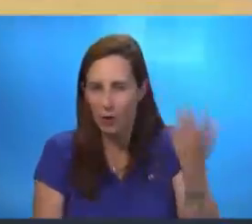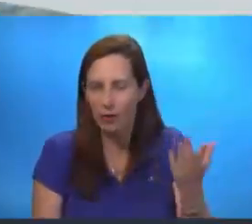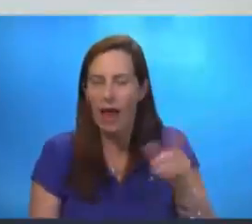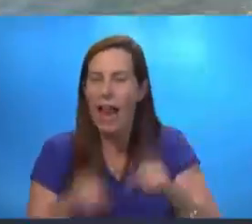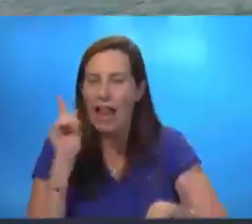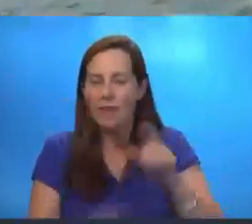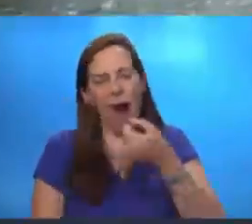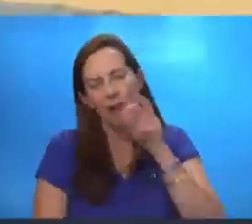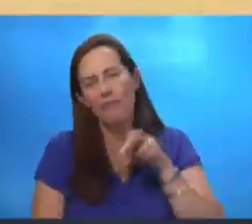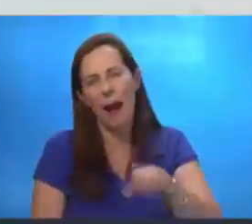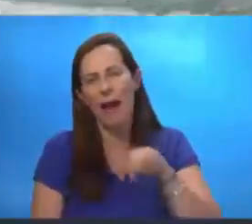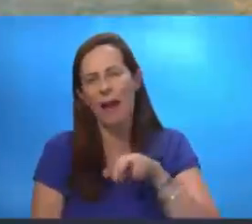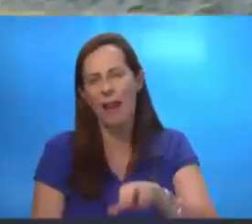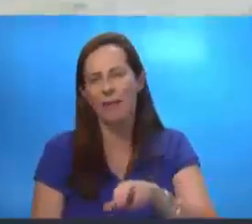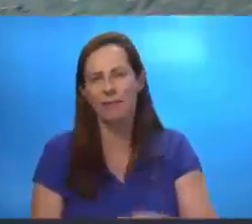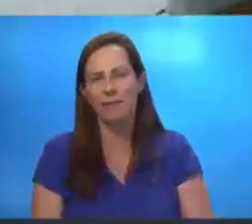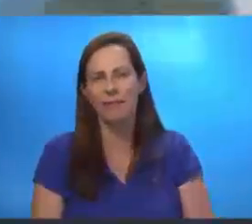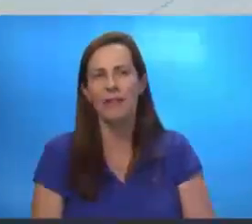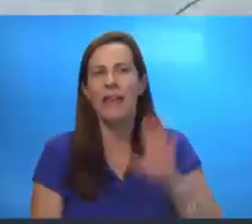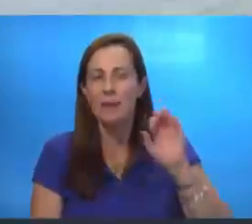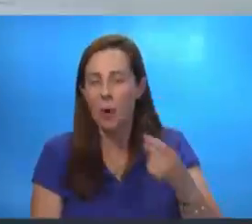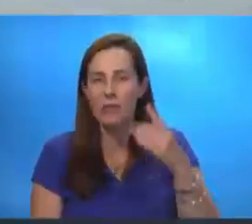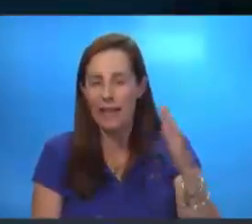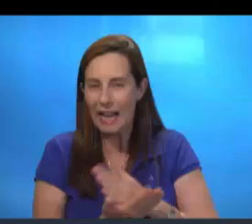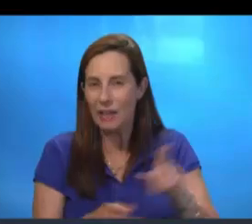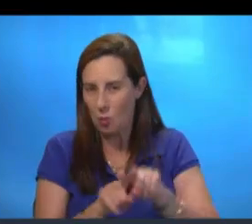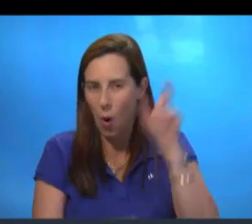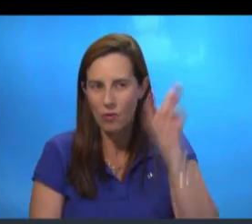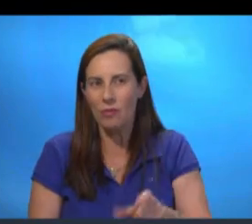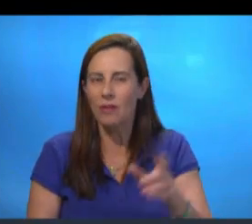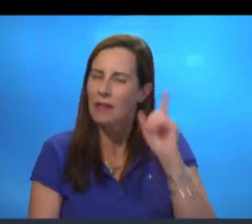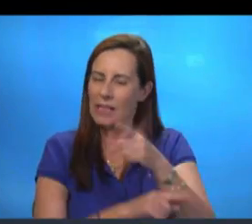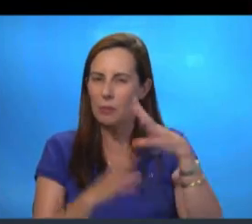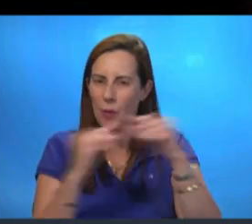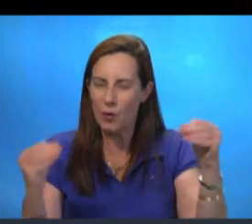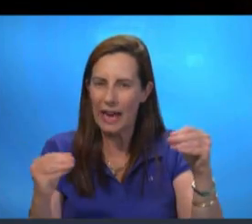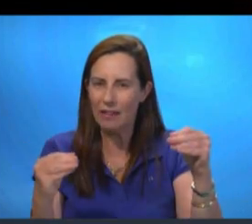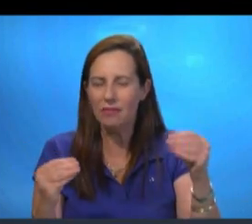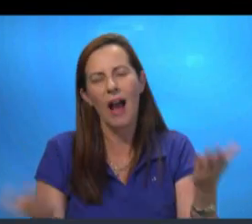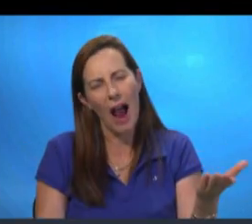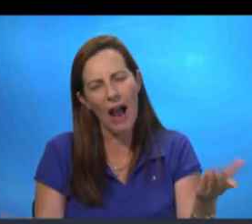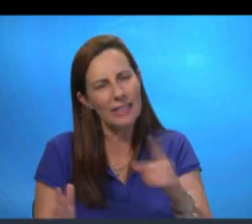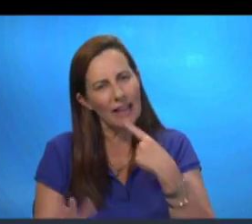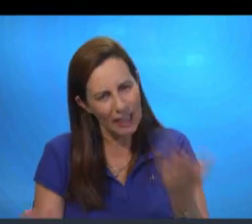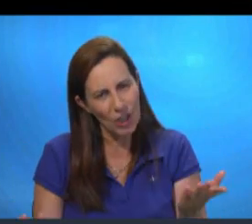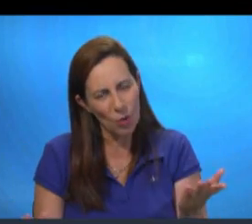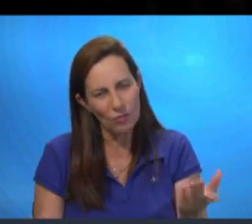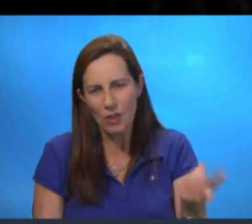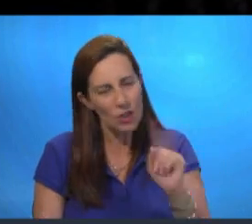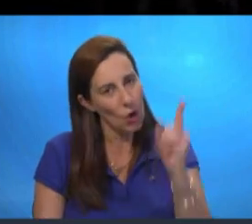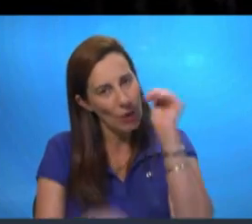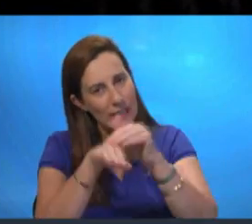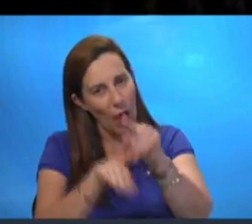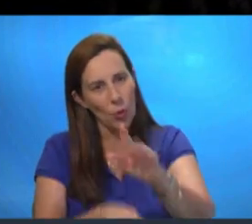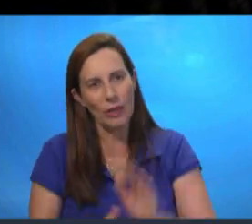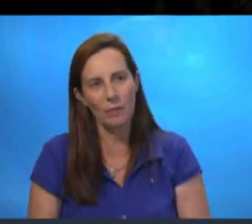עדיף ללכת ברגל. ואם בכל זאת החלטתם כמו יבגני לקחת מונית או אובר, אל תגידו שלא עזרנו אתכם.